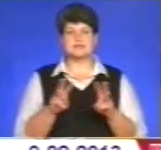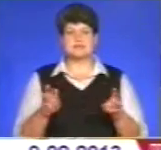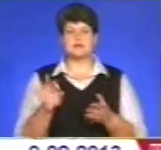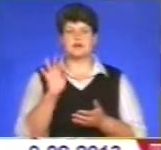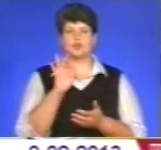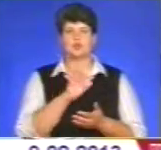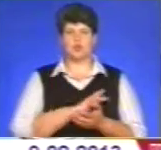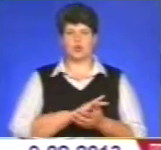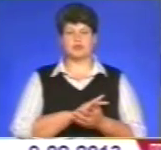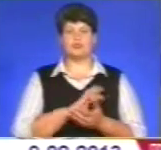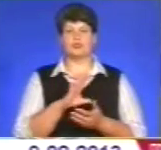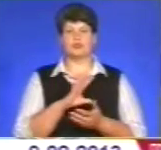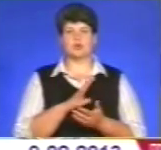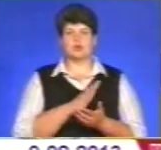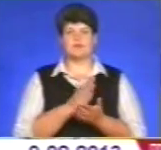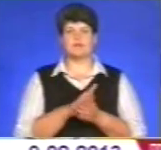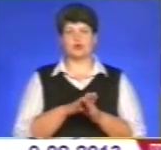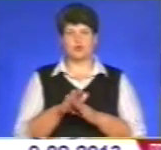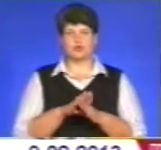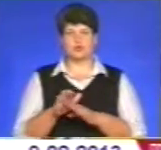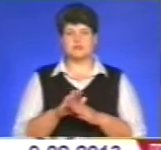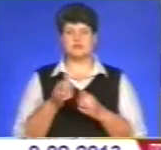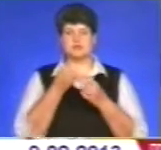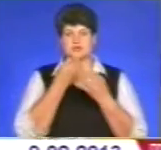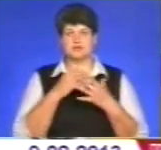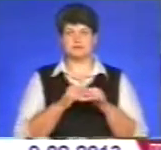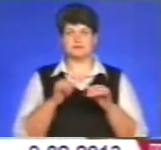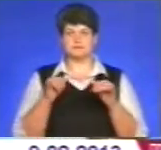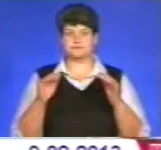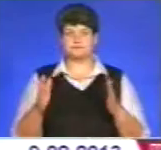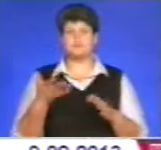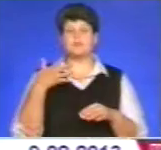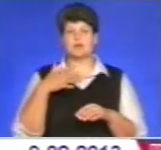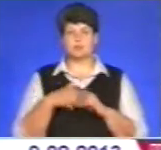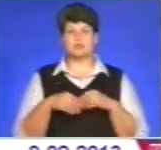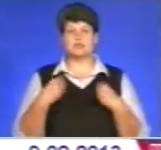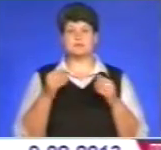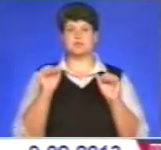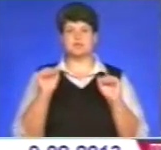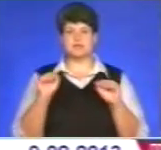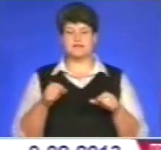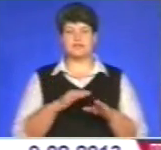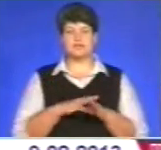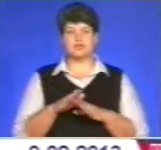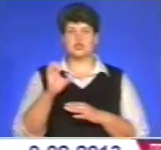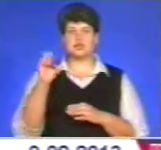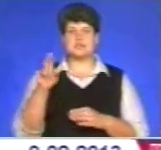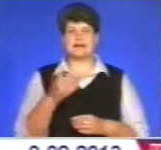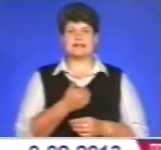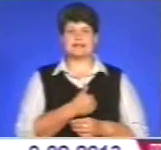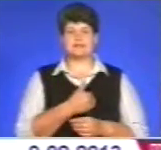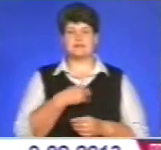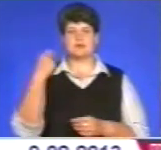якраз вони виконуються, є позитивна динаміка, а це, зрозуміло, дасть можливість виконати соціальні ініціативи